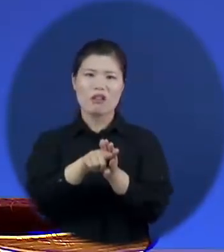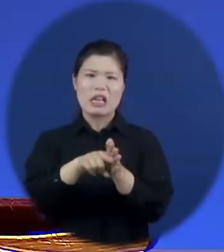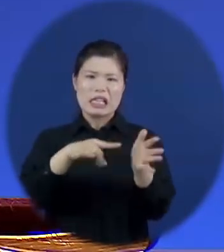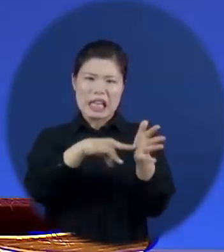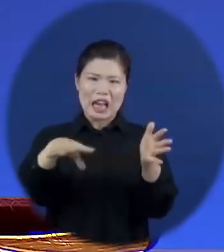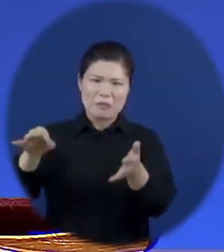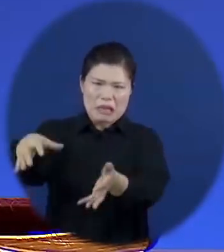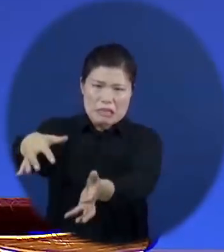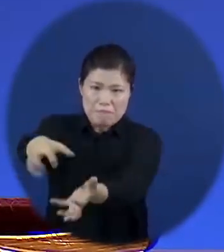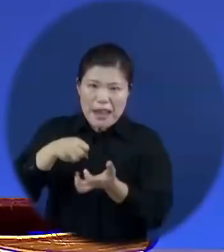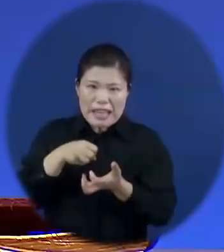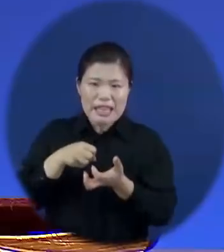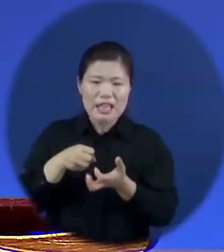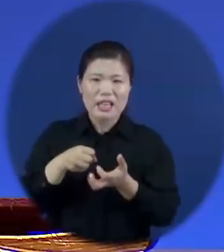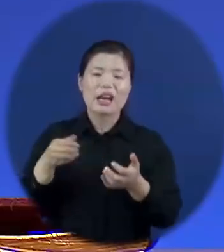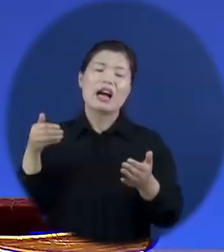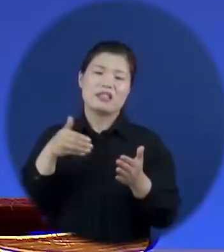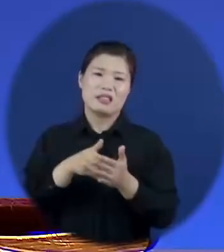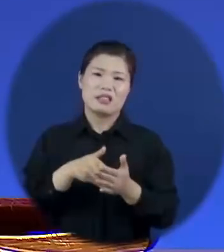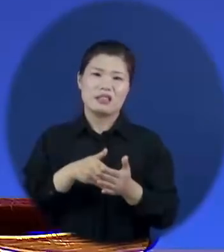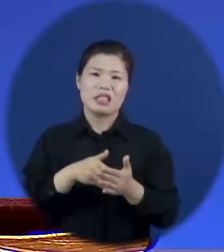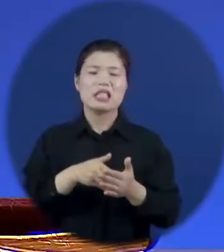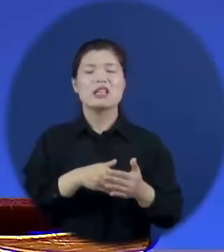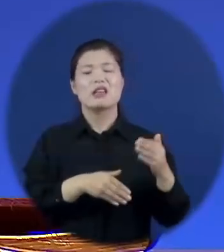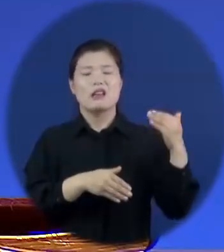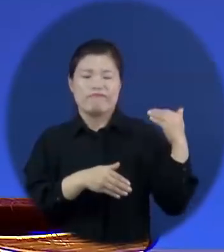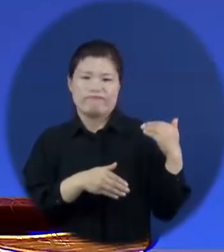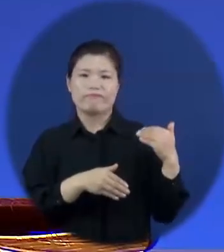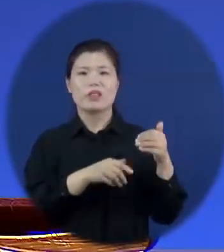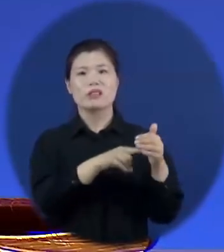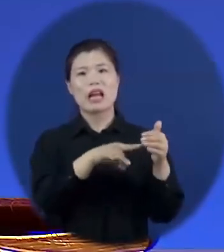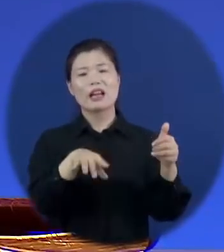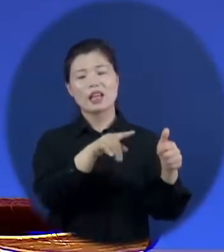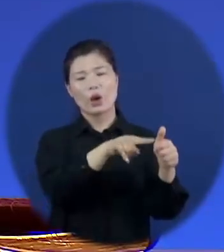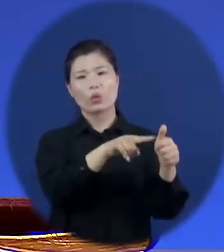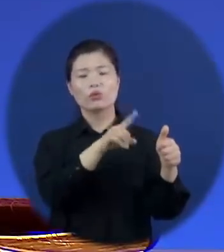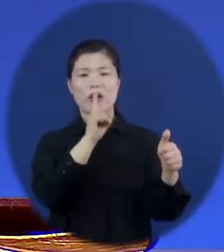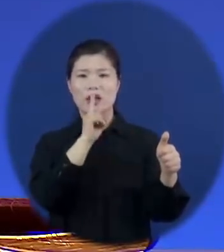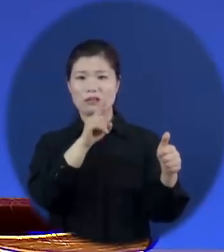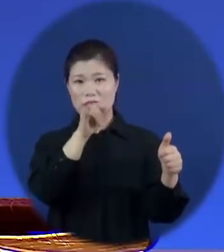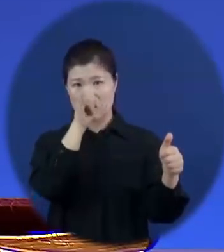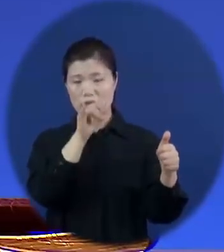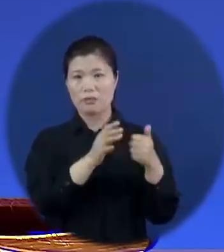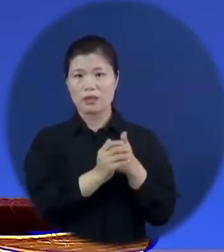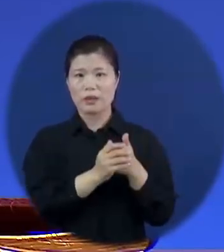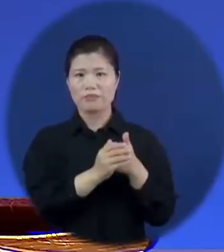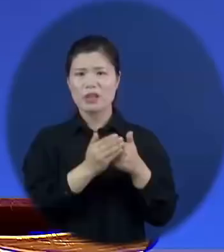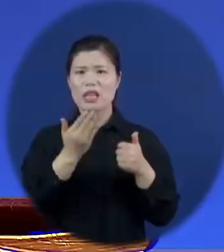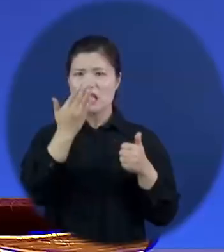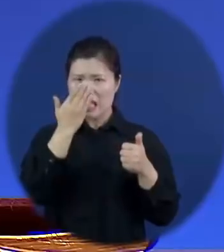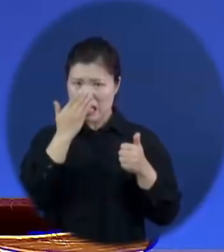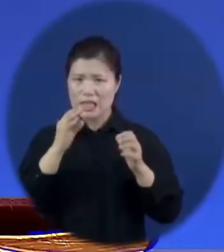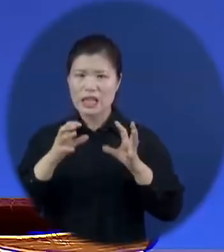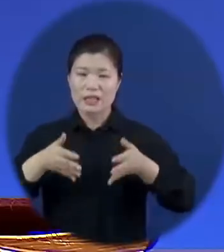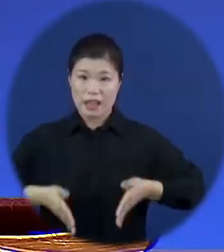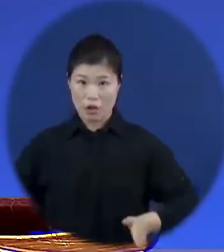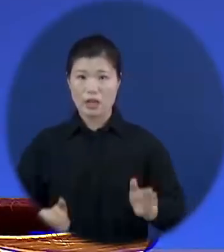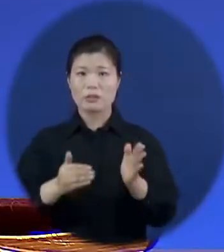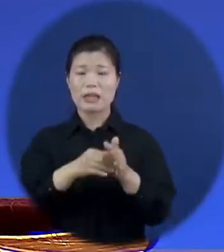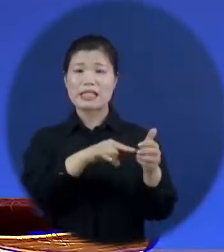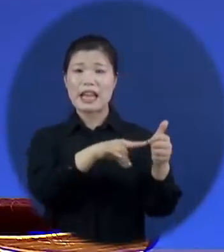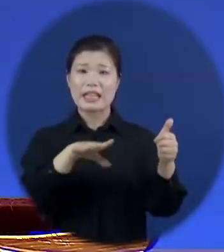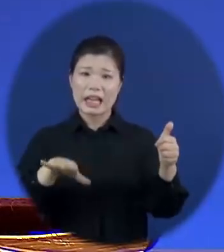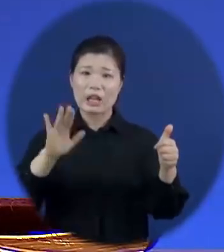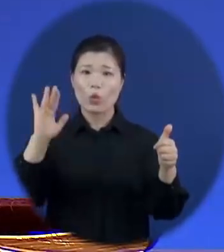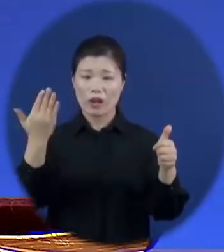삭개오 나름대로의 할 말이 있었음이 분명합니다. 그는 로마의 식민지였던 이스라엘에서 태어났죠. 그리고 세리가